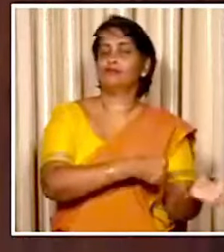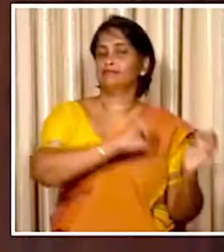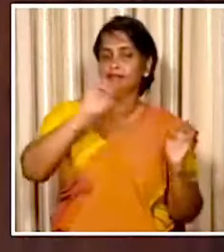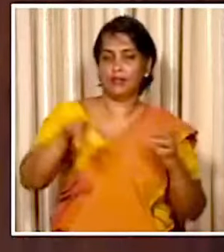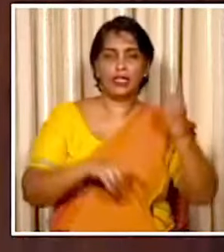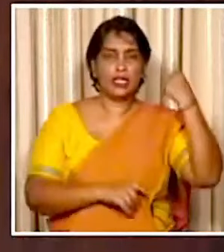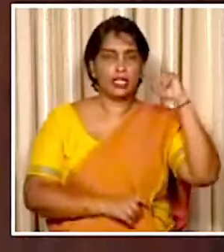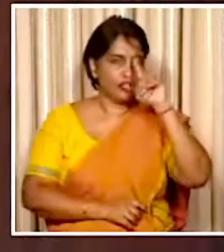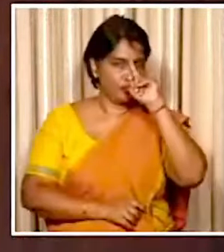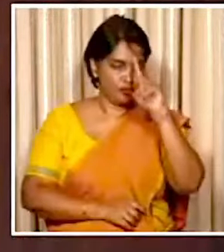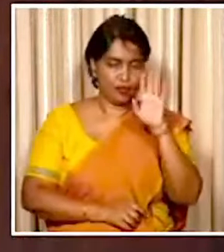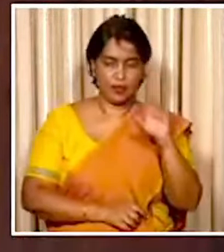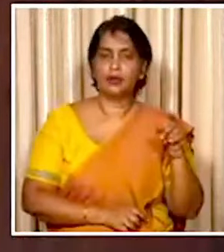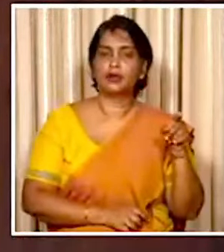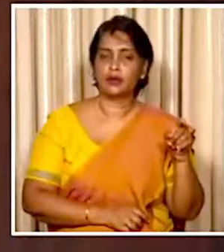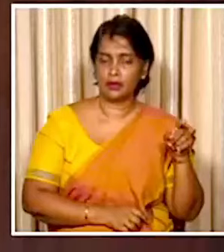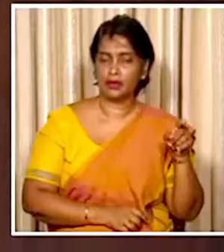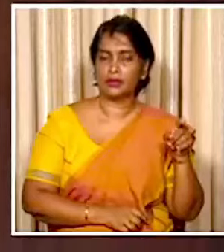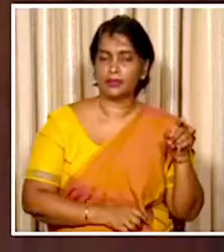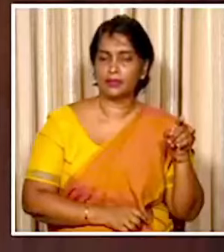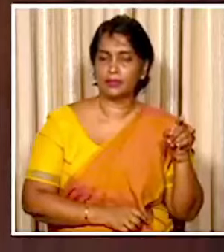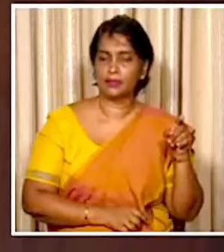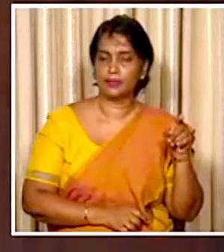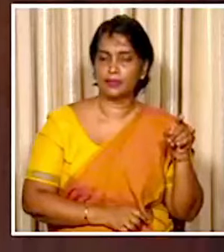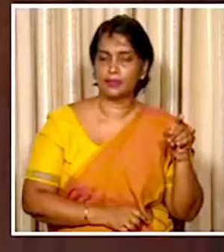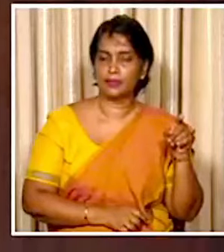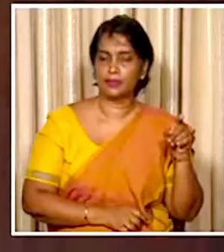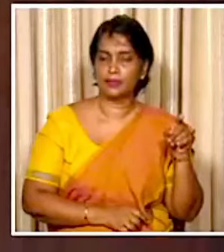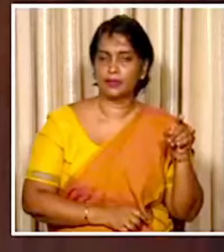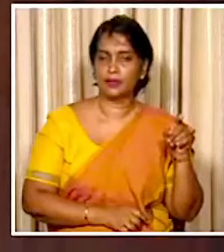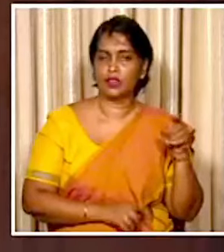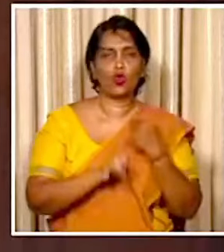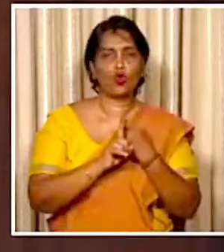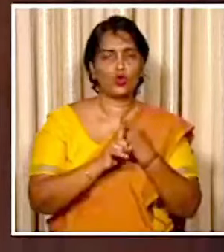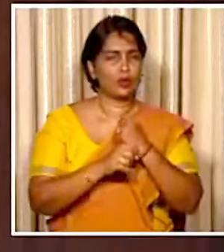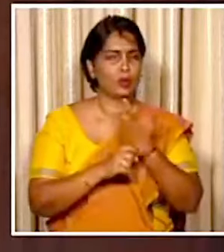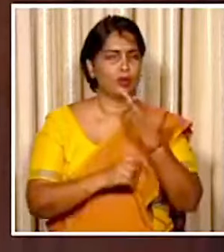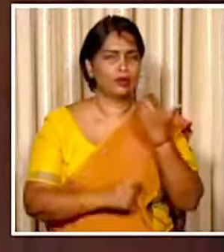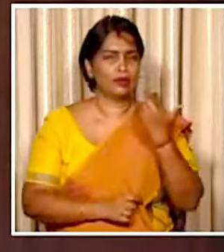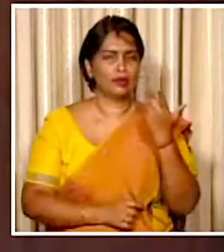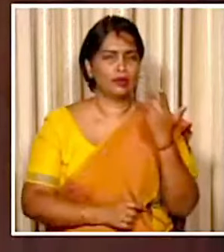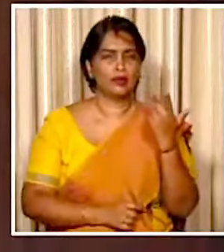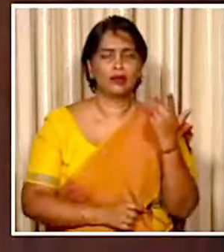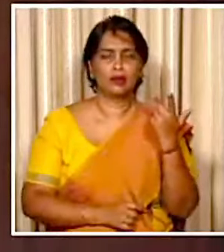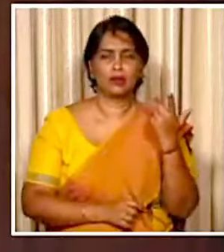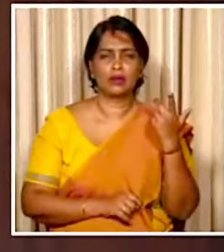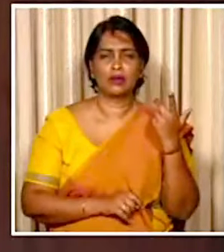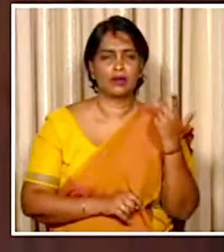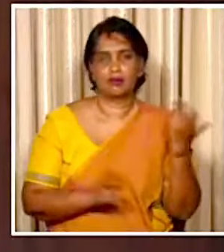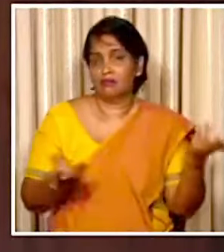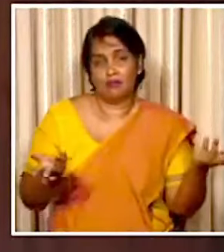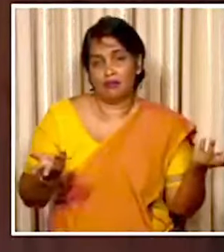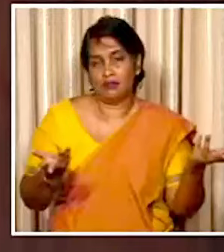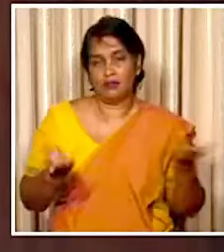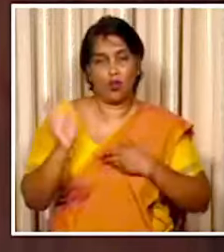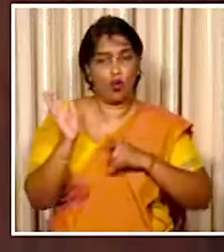ගිය සතිය වෙනකොට ගරු සභානායකතුමනි කුසන්ත ගුණසිංහ කියන නෑ අපි දන්නේ නැහැ මොකද්ද කොයි